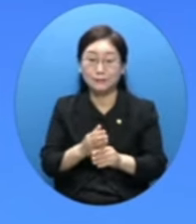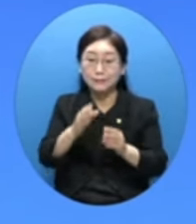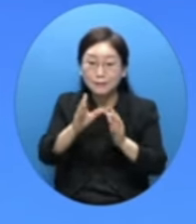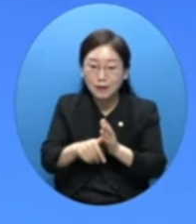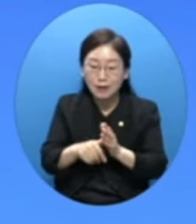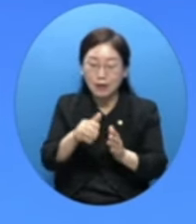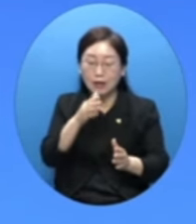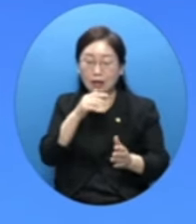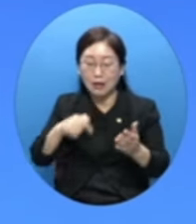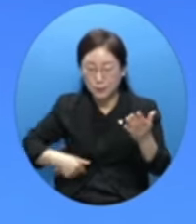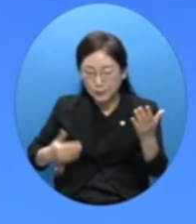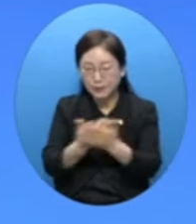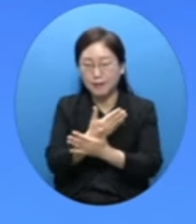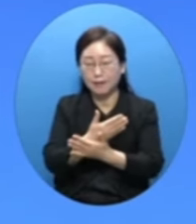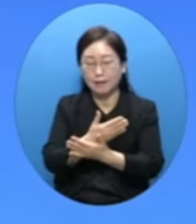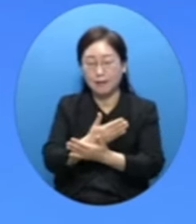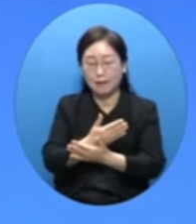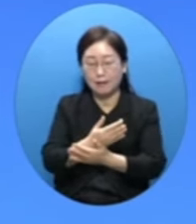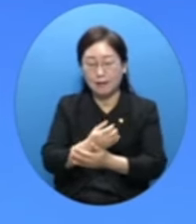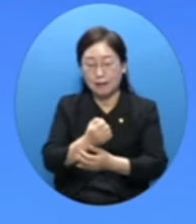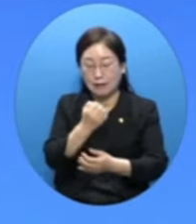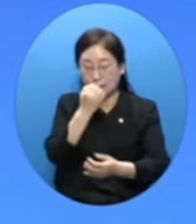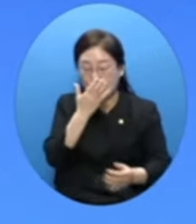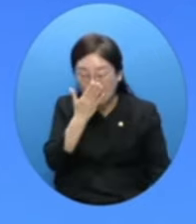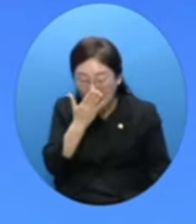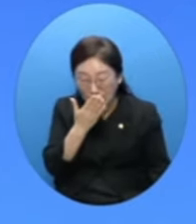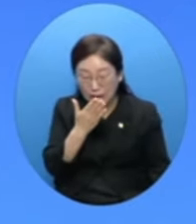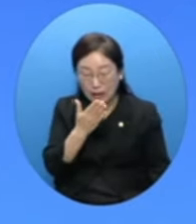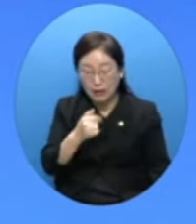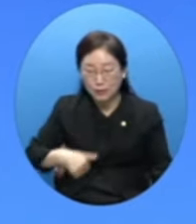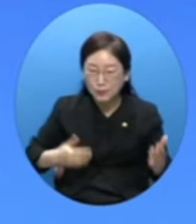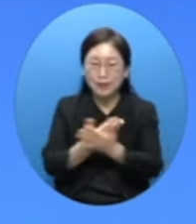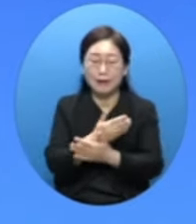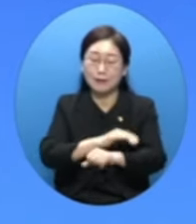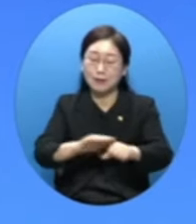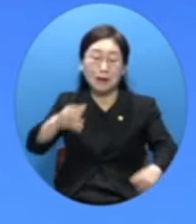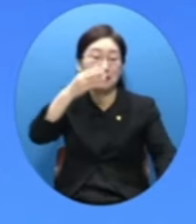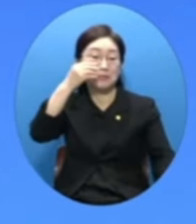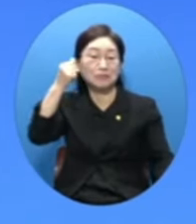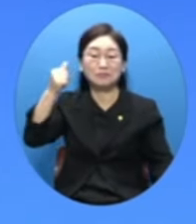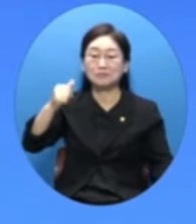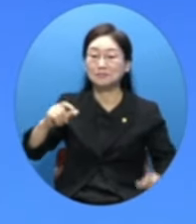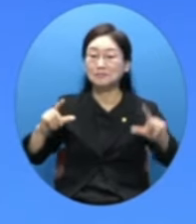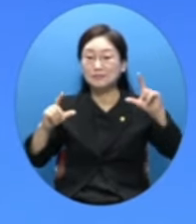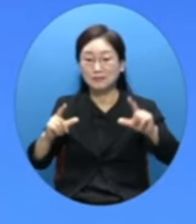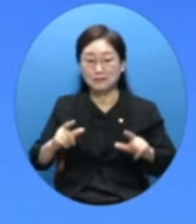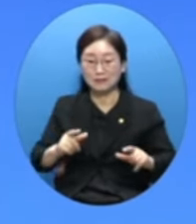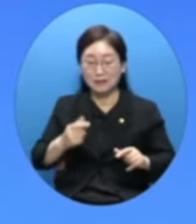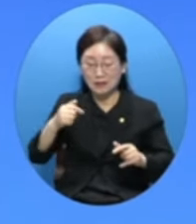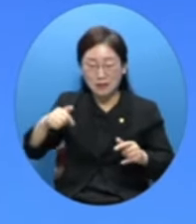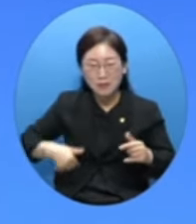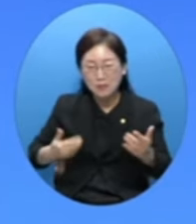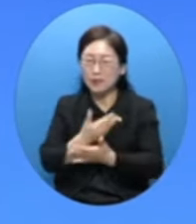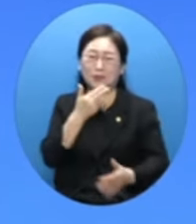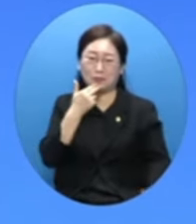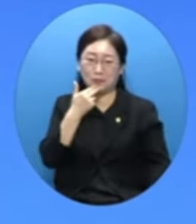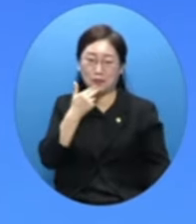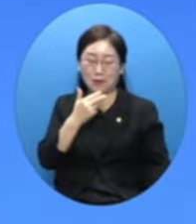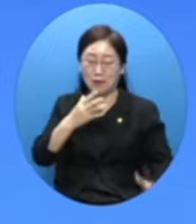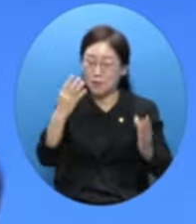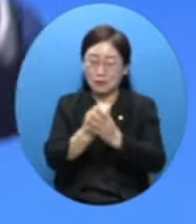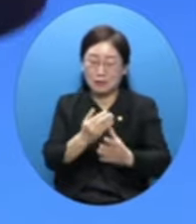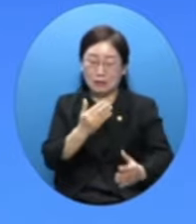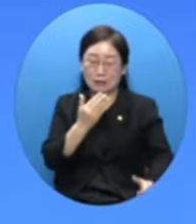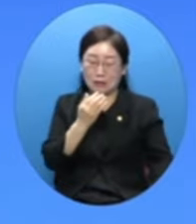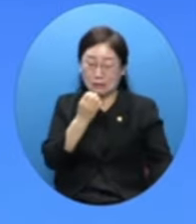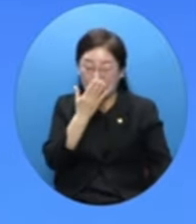회개합니다 사람이 깨어지고 낮아져야 회개해 잘때 회하는 법이 별로 찾아보기 힘듭니다 완전히 낮춰